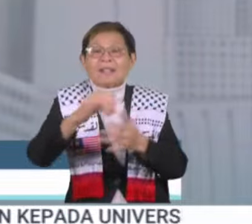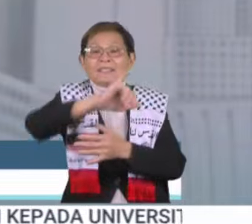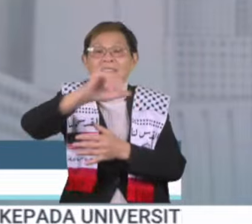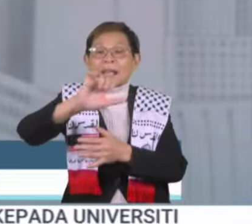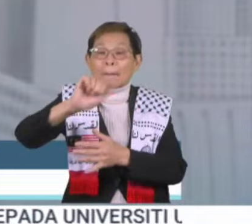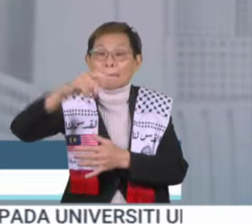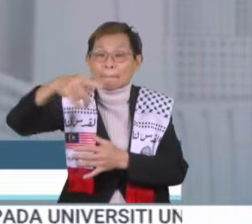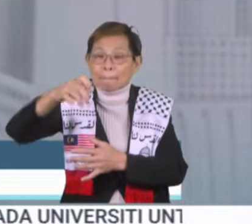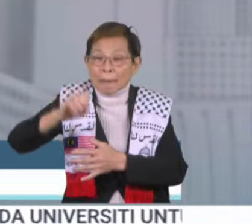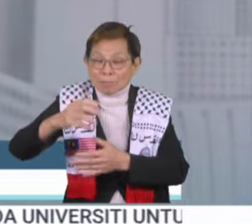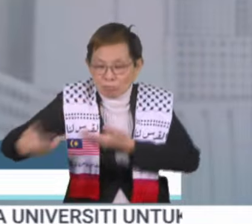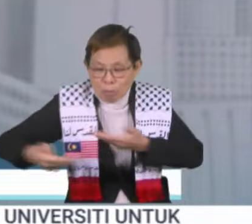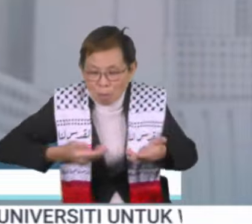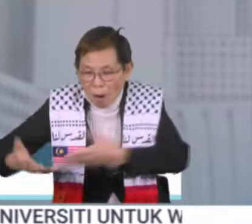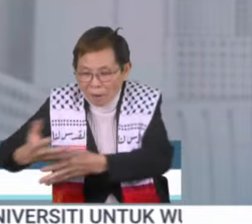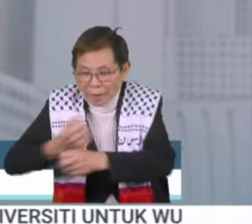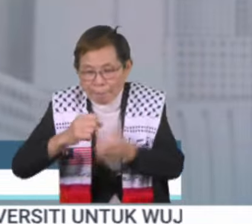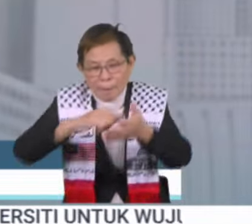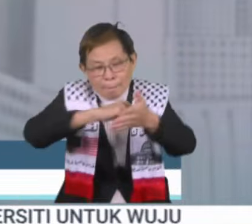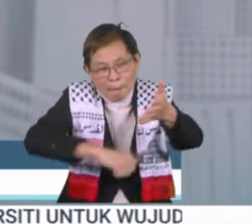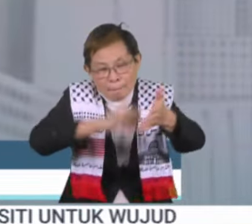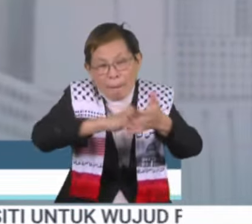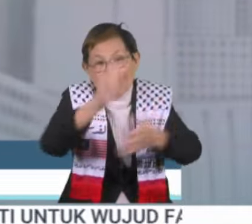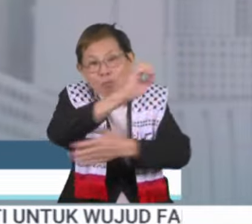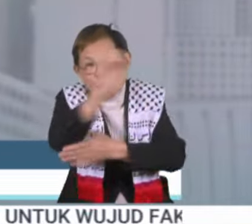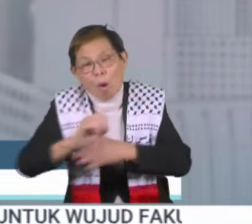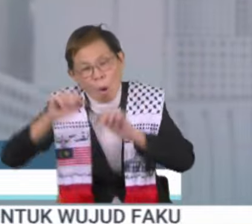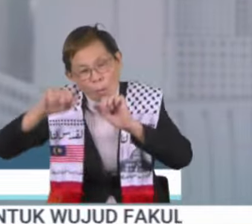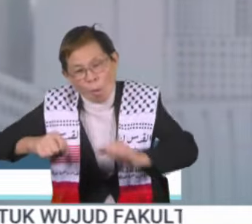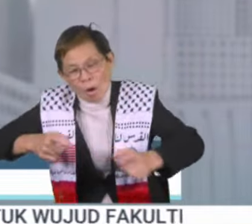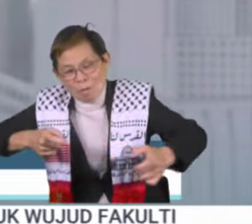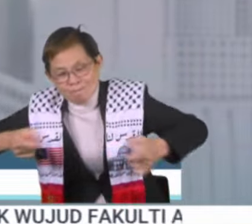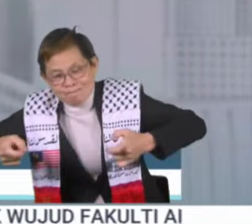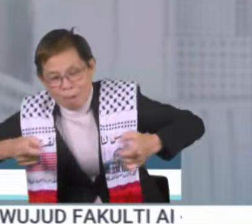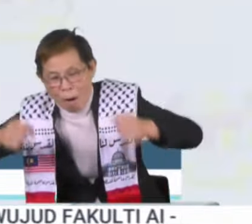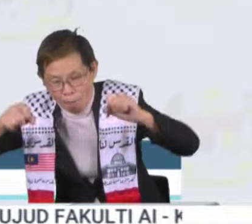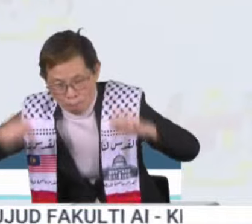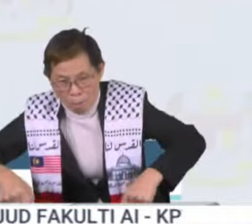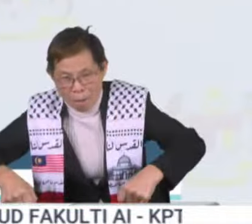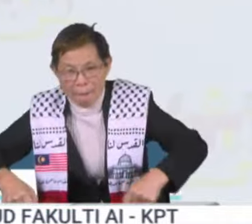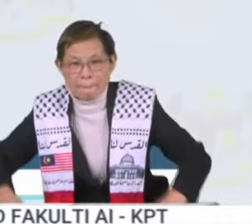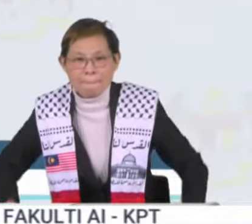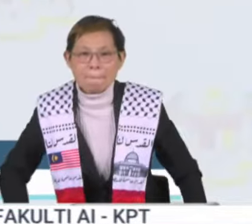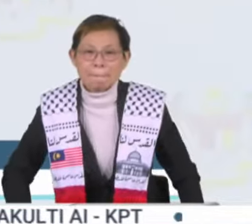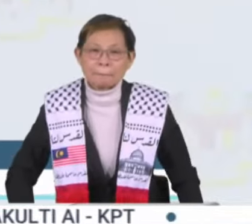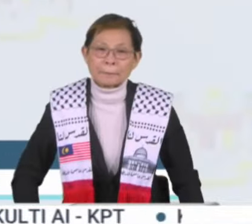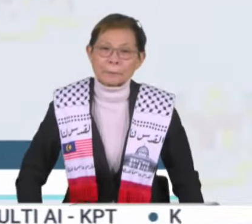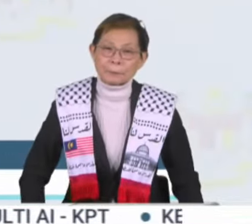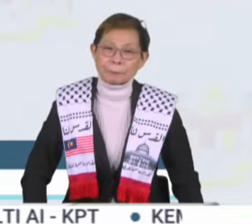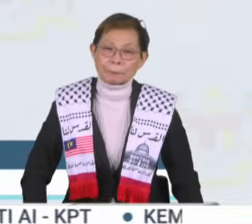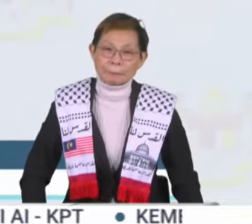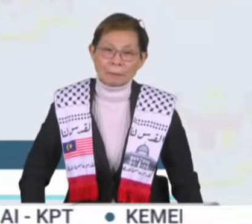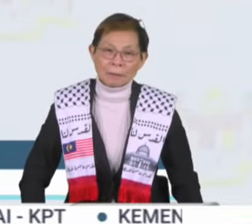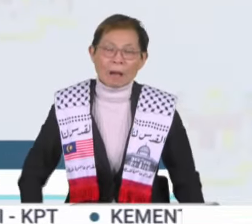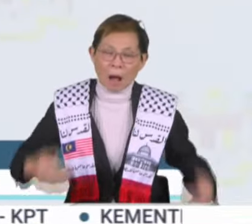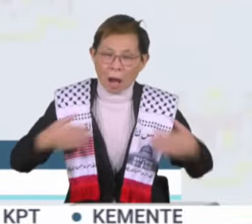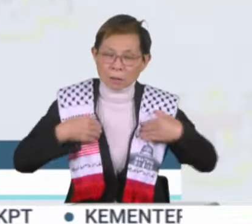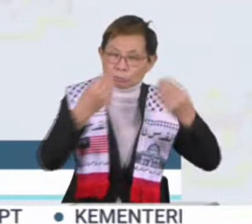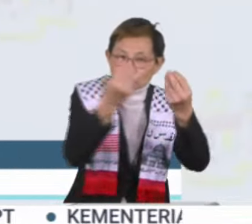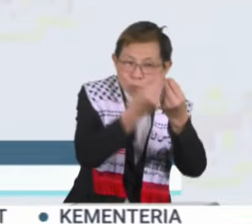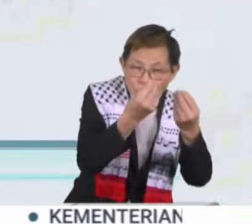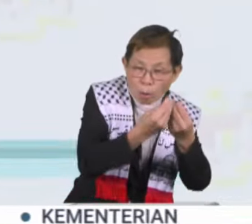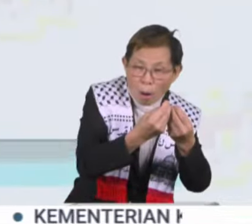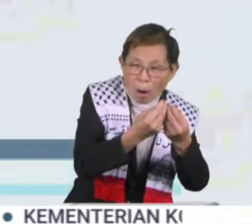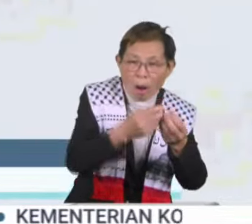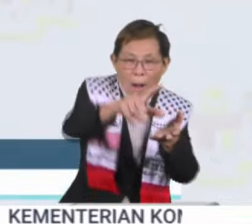Penerangan supaya urusan perolehan rebat dapat diselaraskan. ada sejumlah pengamal